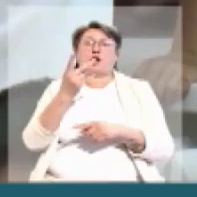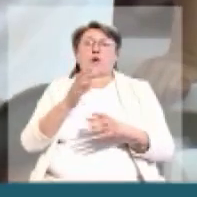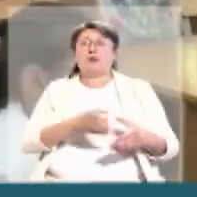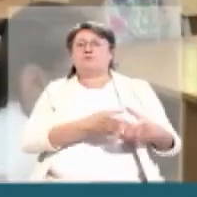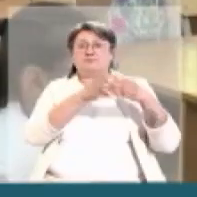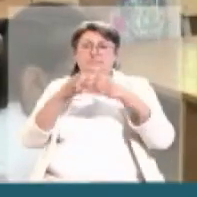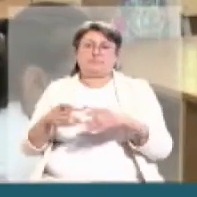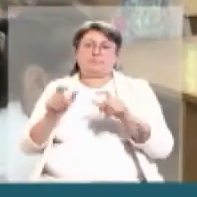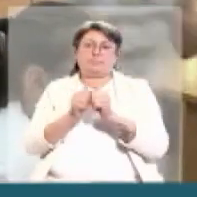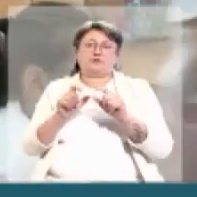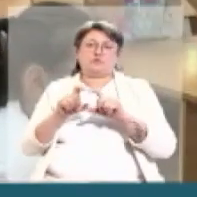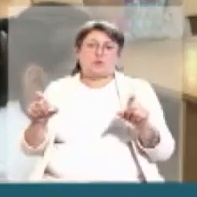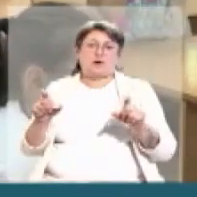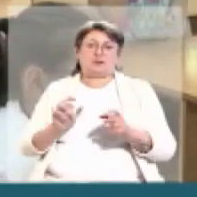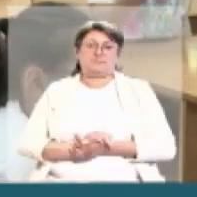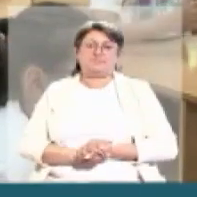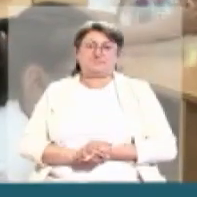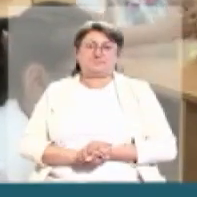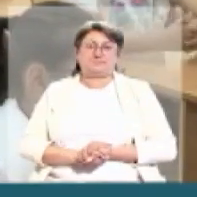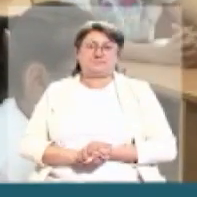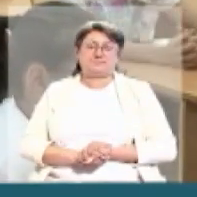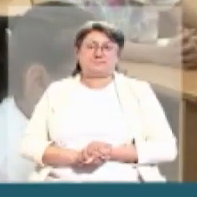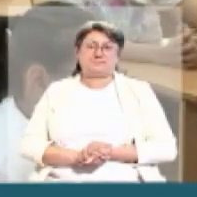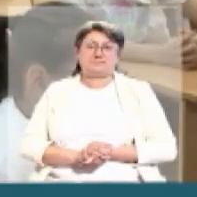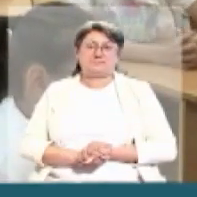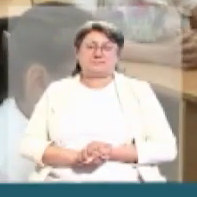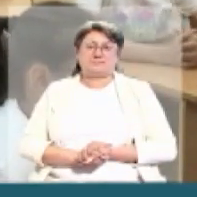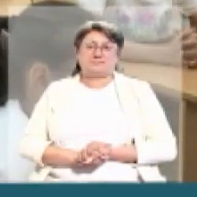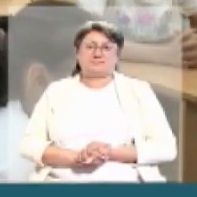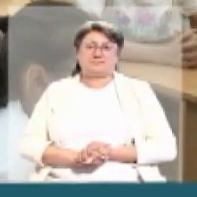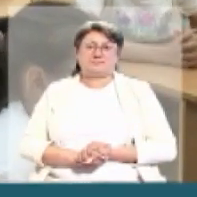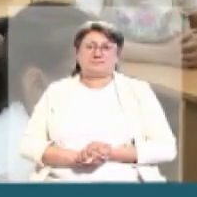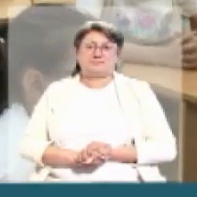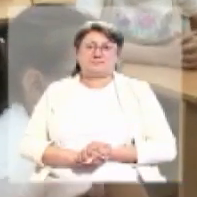потока пришкольной площадки «Солнышко». Айдана Папанина, Диас Бисенов, телеканал «Костанай».